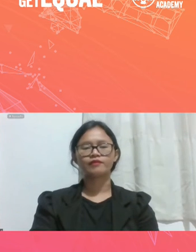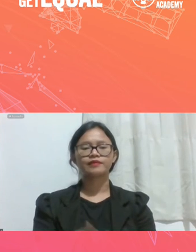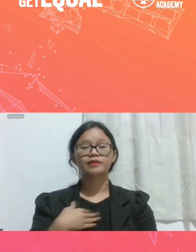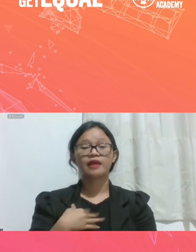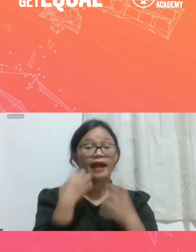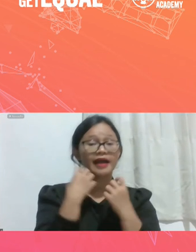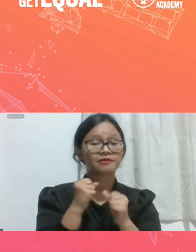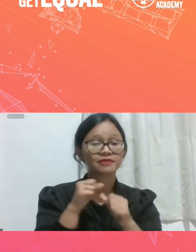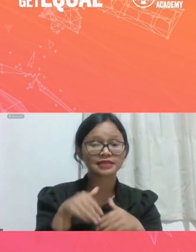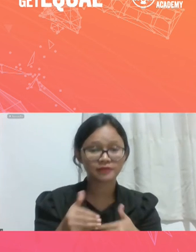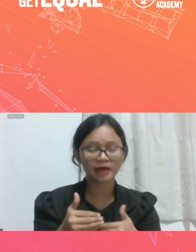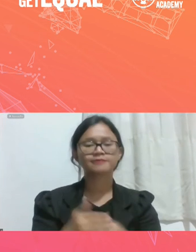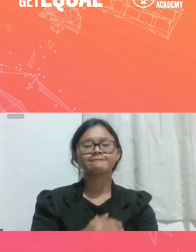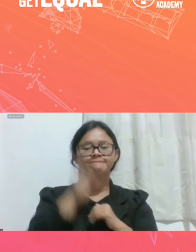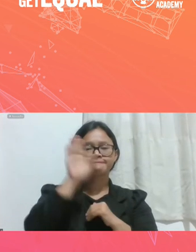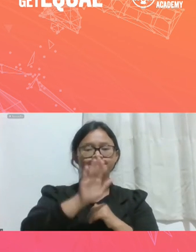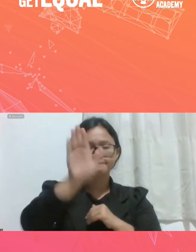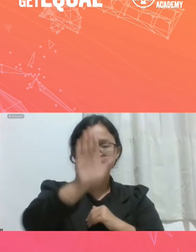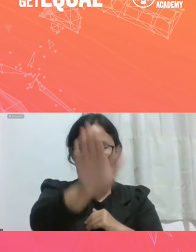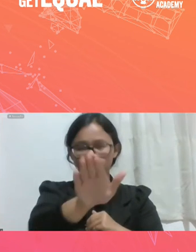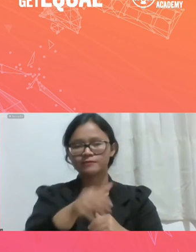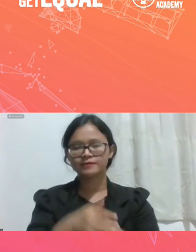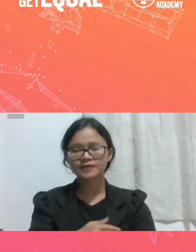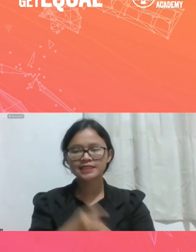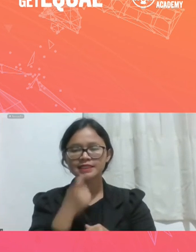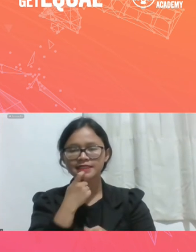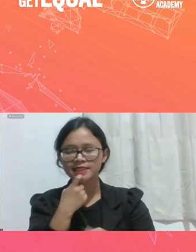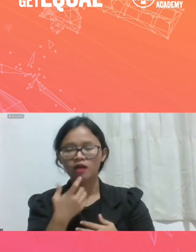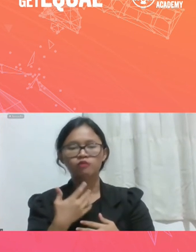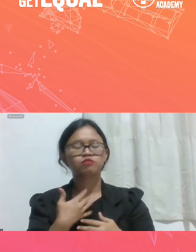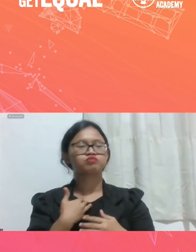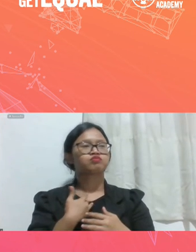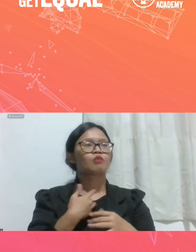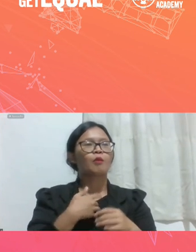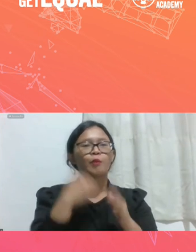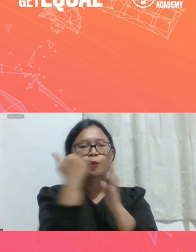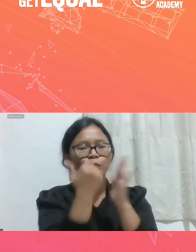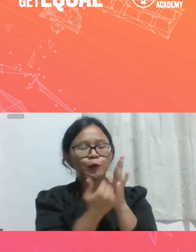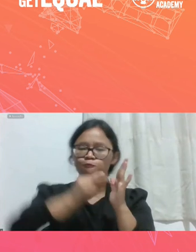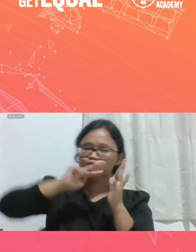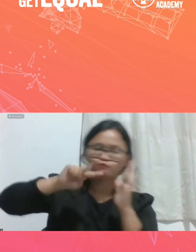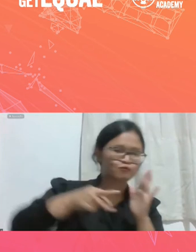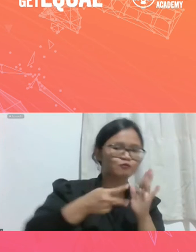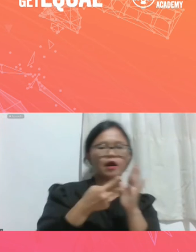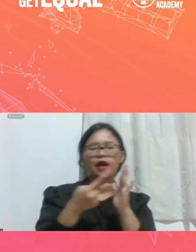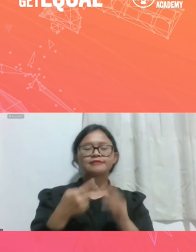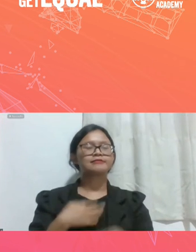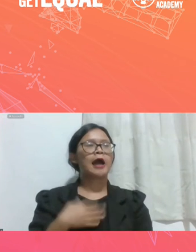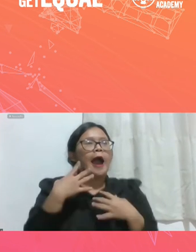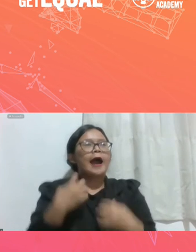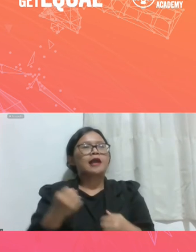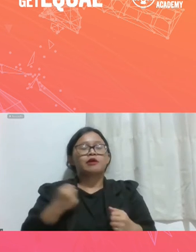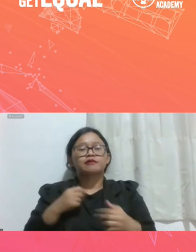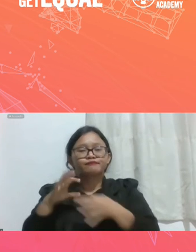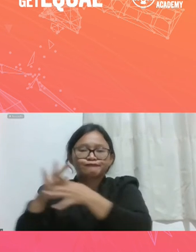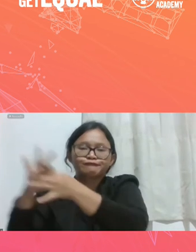sehingga bagaimana reformasi besar-besaran dalam penanganan kasus ini bisa dilakukan bersama-sama